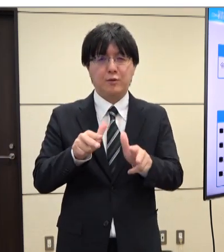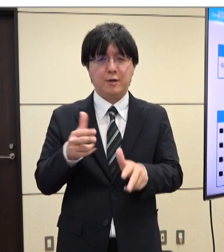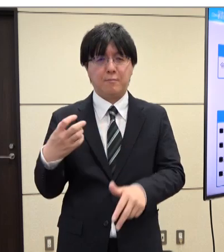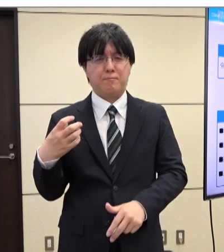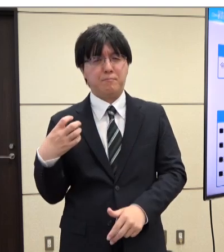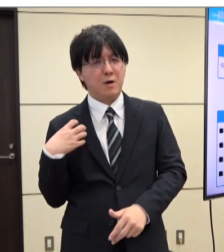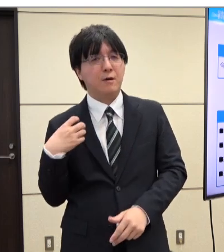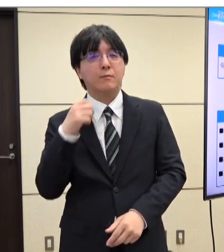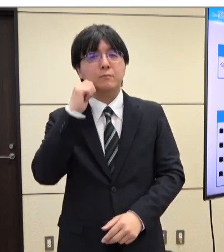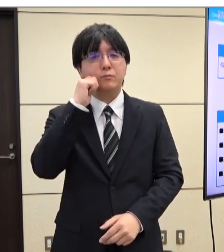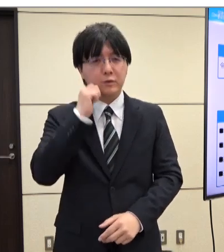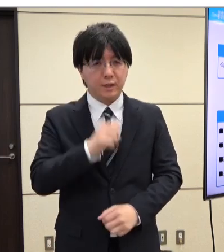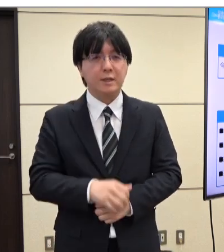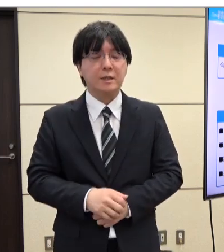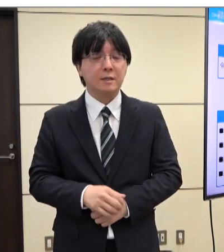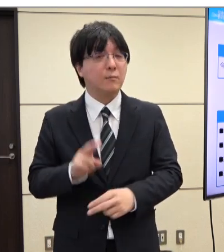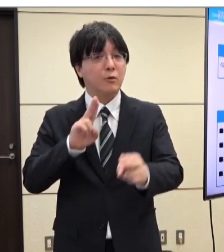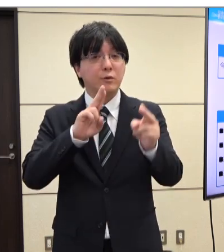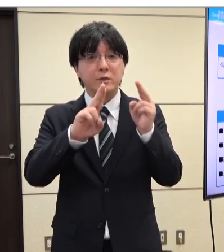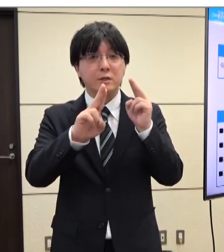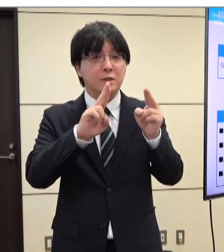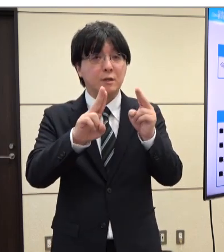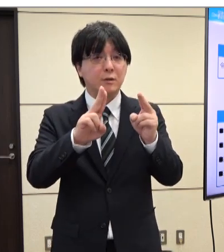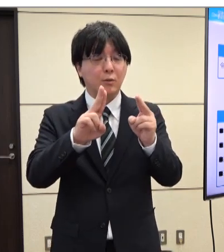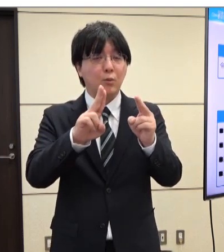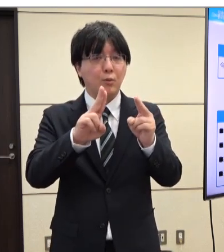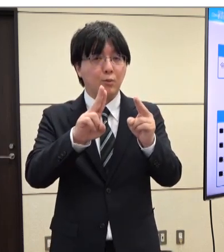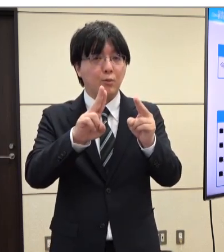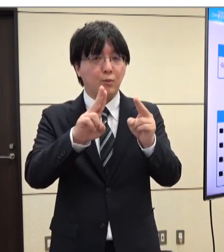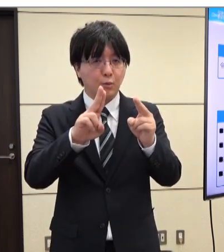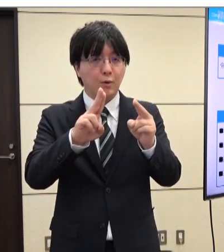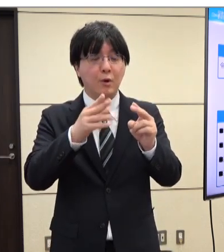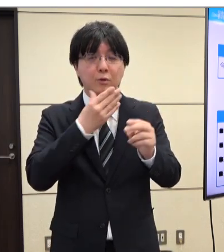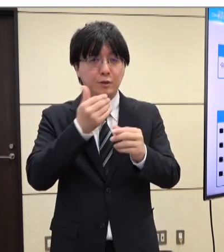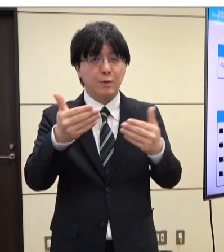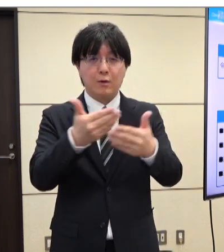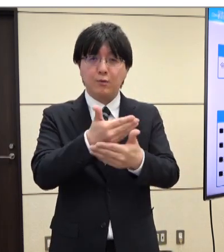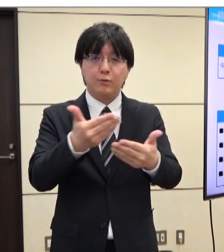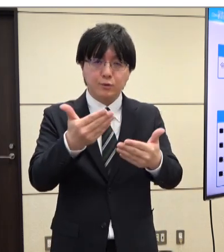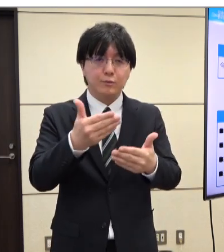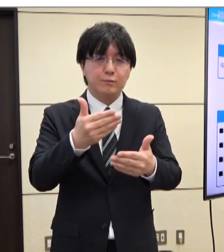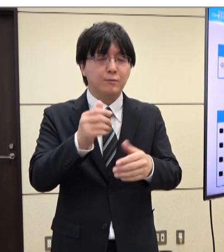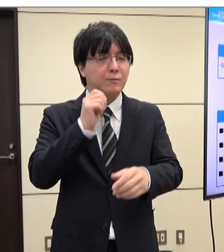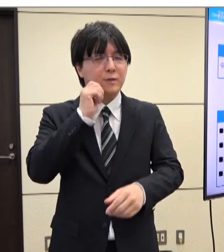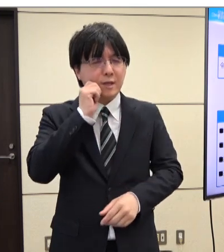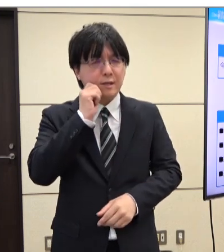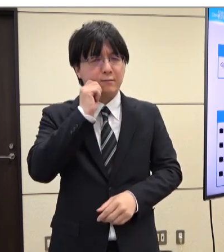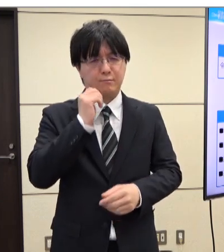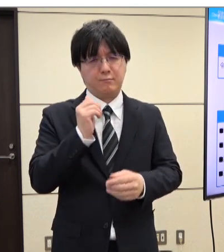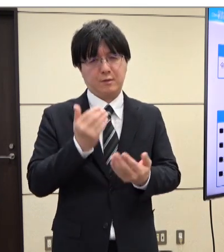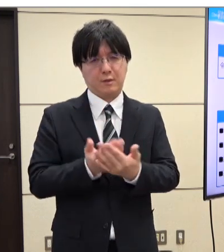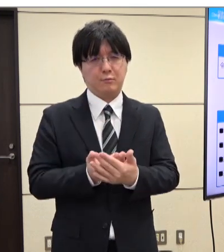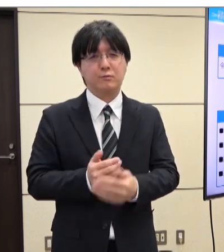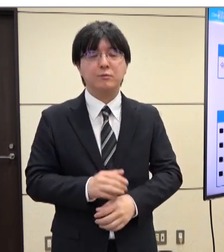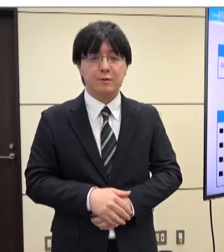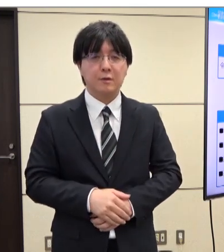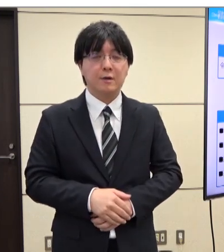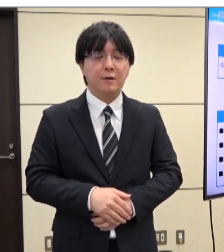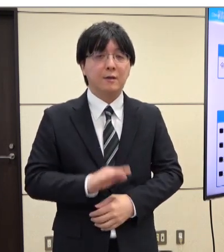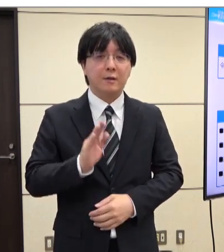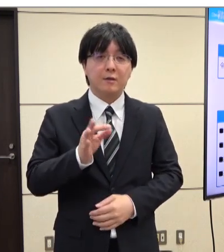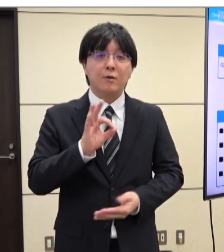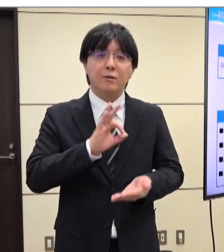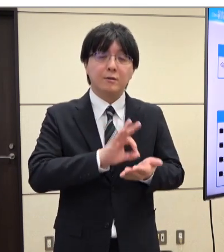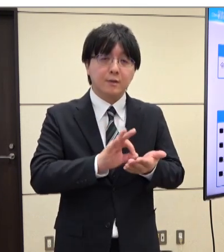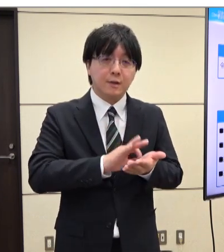ので、そうなってくると事業者はできないという形になってしまうんですね。しかし例えば使っている方が